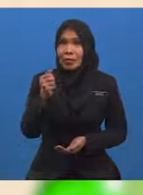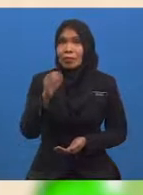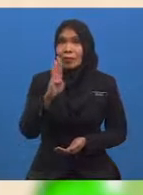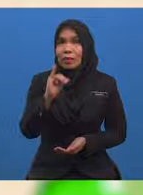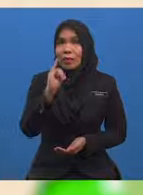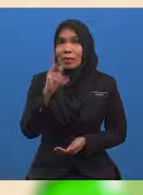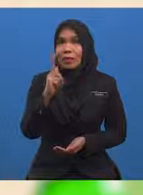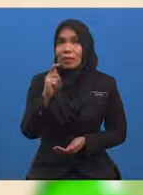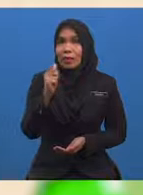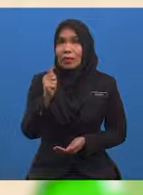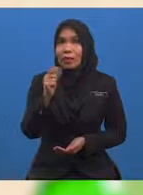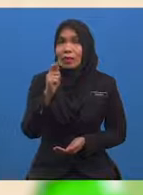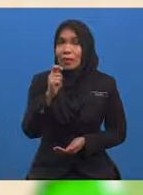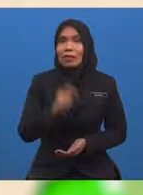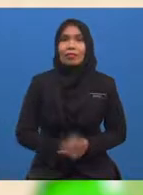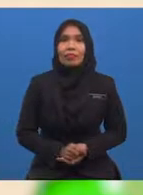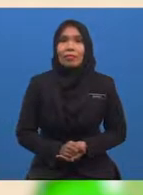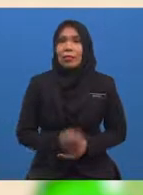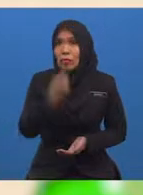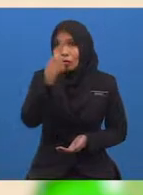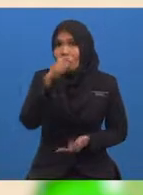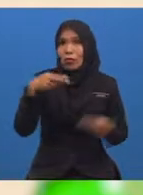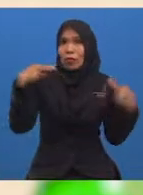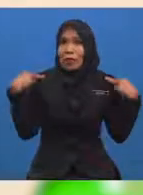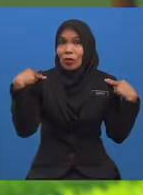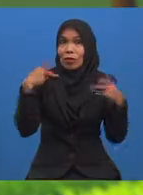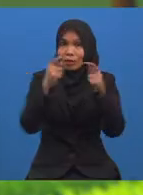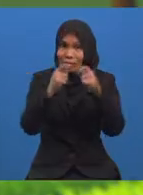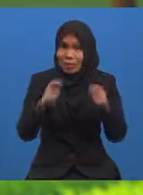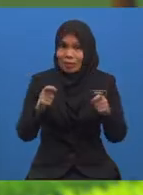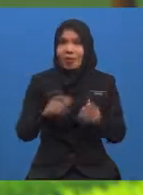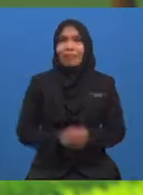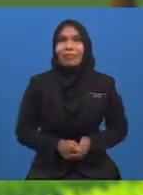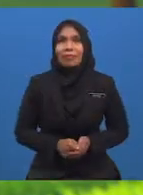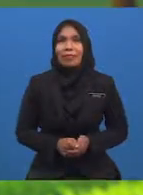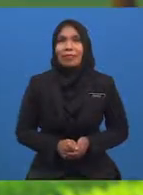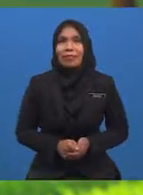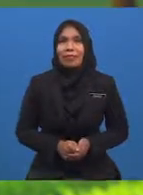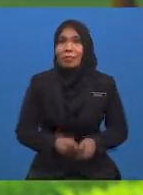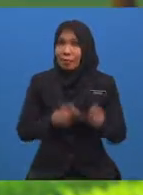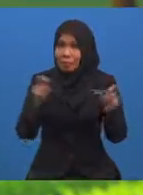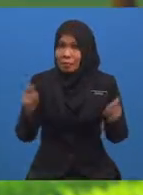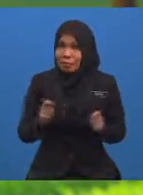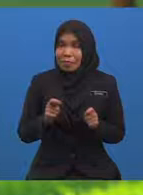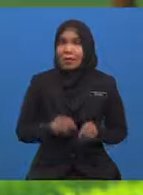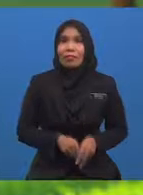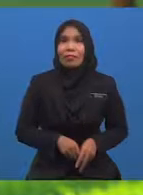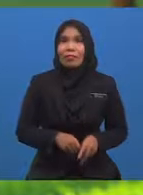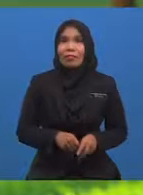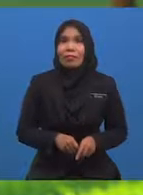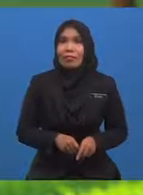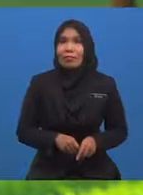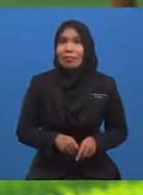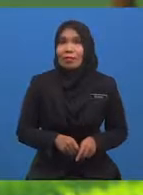tinggal. Maksud habitat di sini ialah tempat tinggal bagi haiwan-haiwan